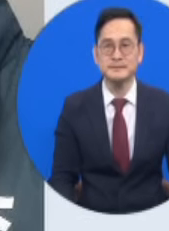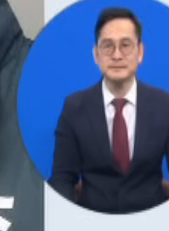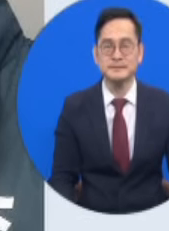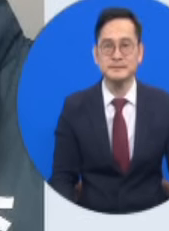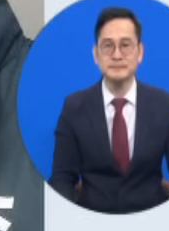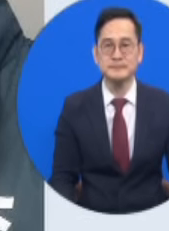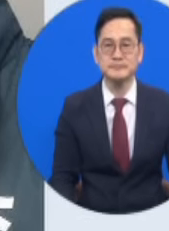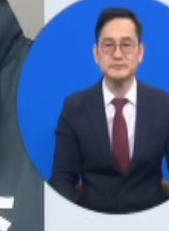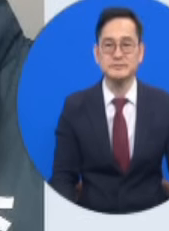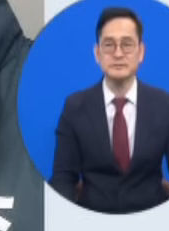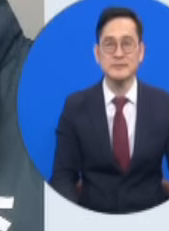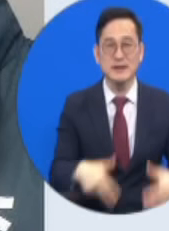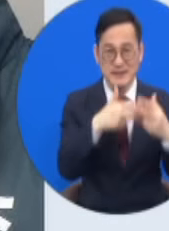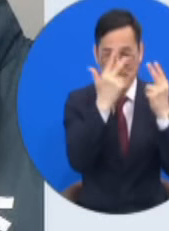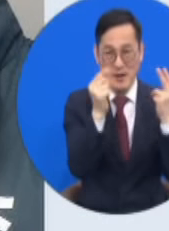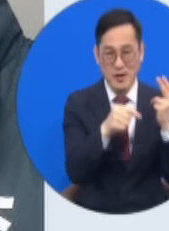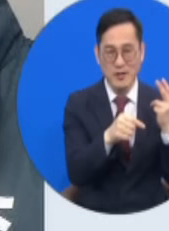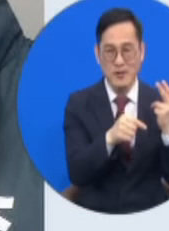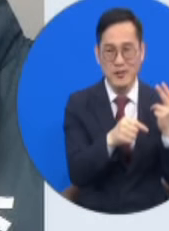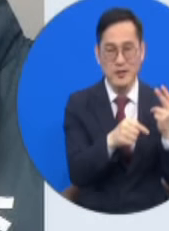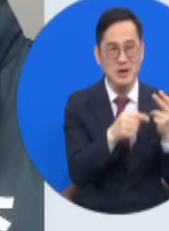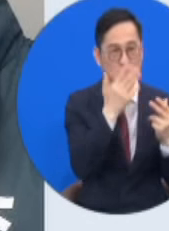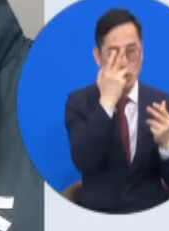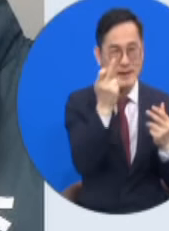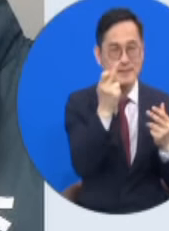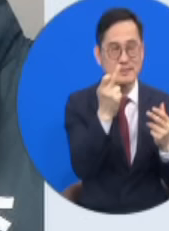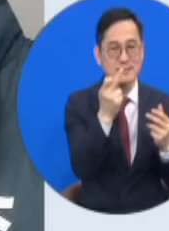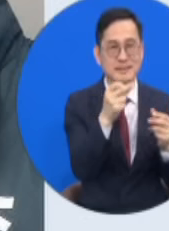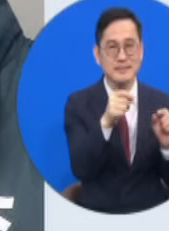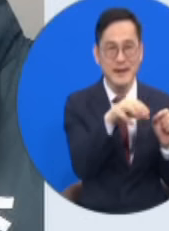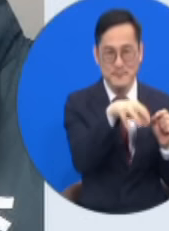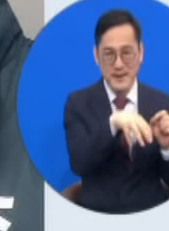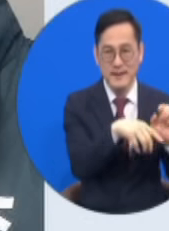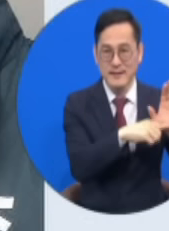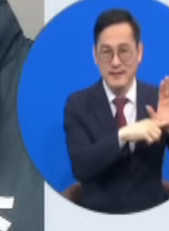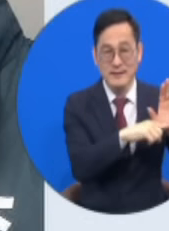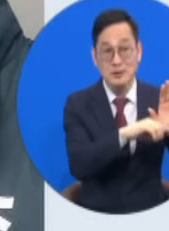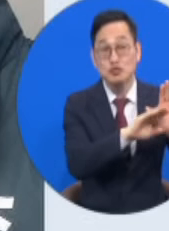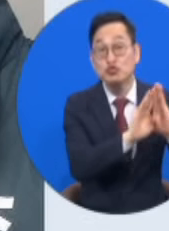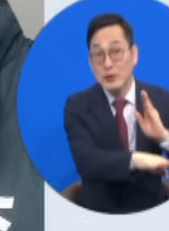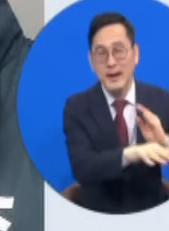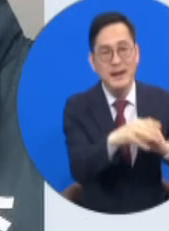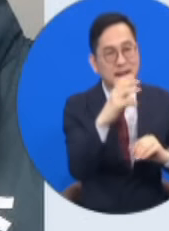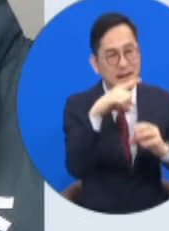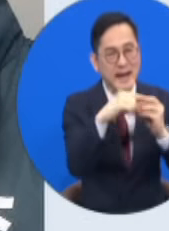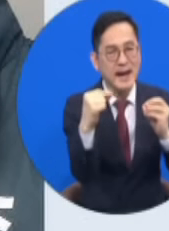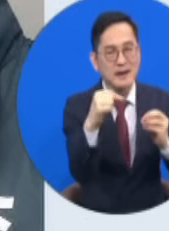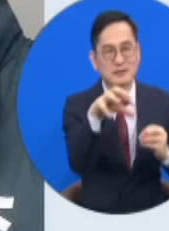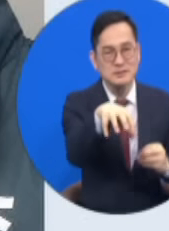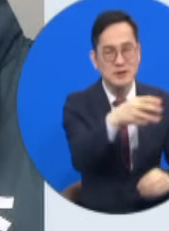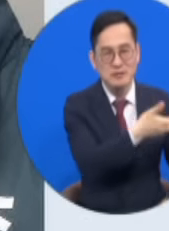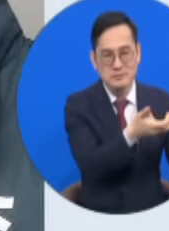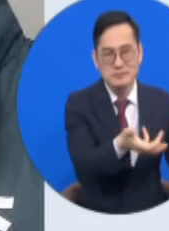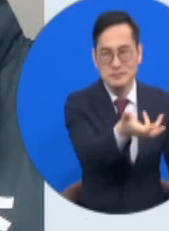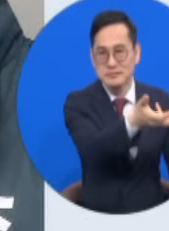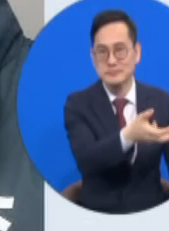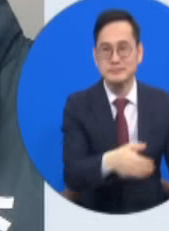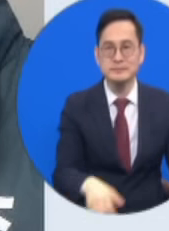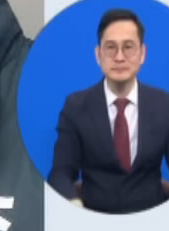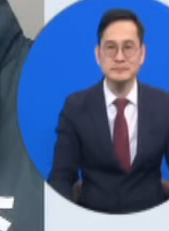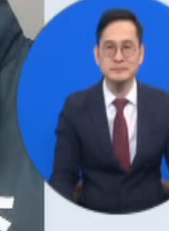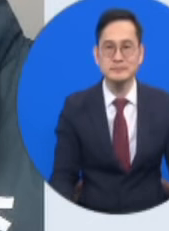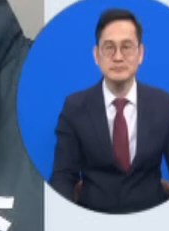이재명 대표는 용산 앞 광장 이후 개양을로 갑니다. 그러니까 민주당의 공식 선거운동